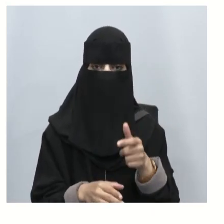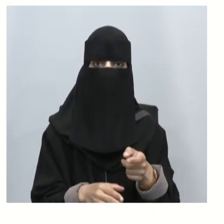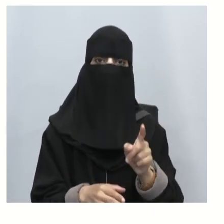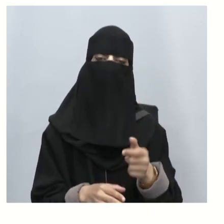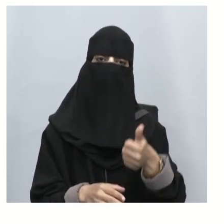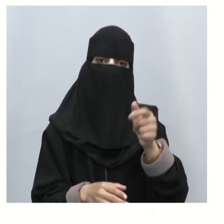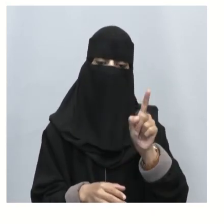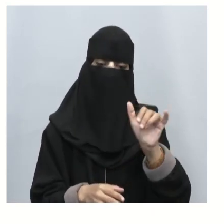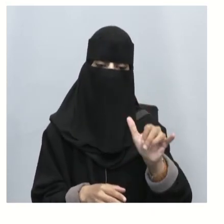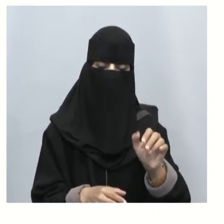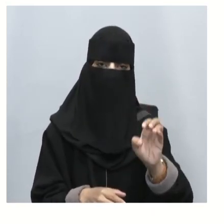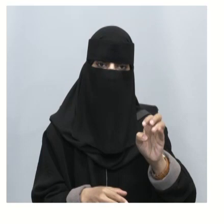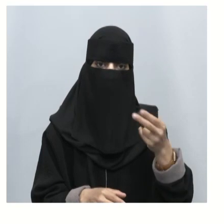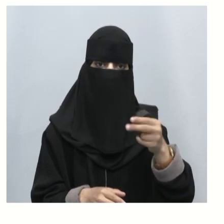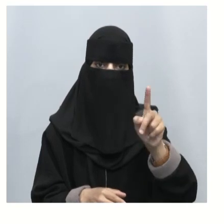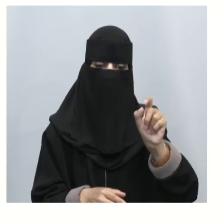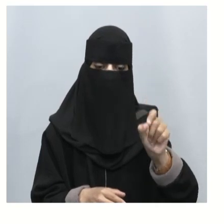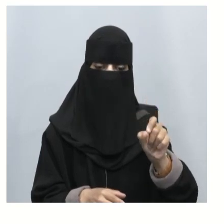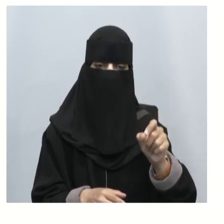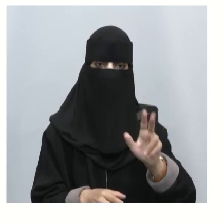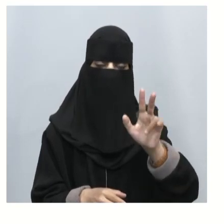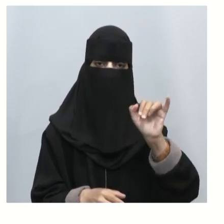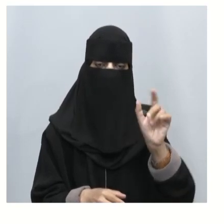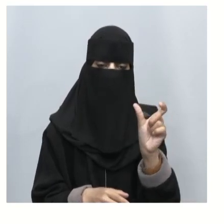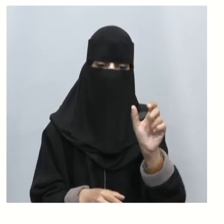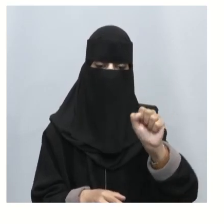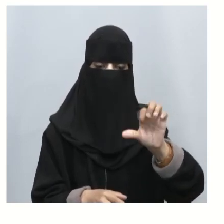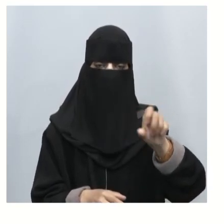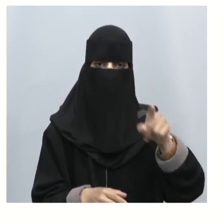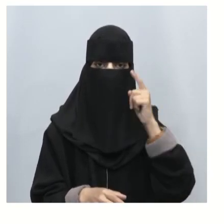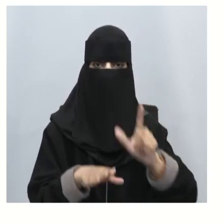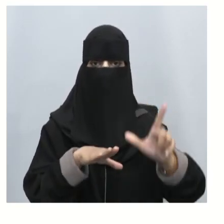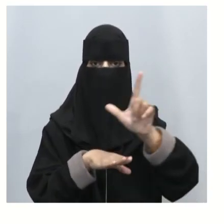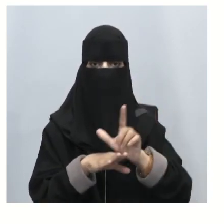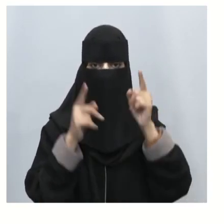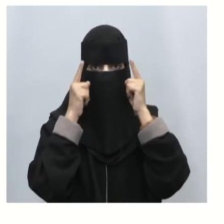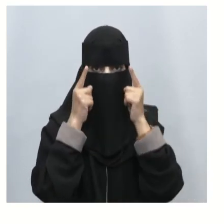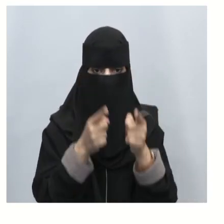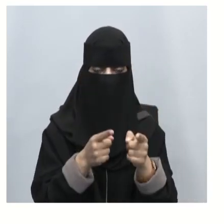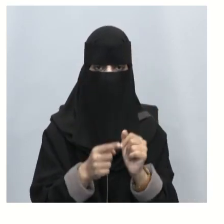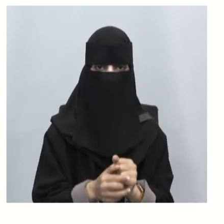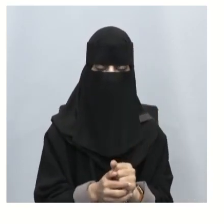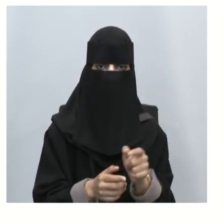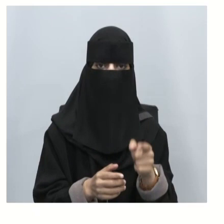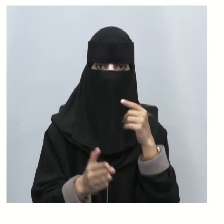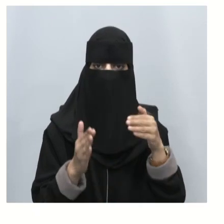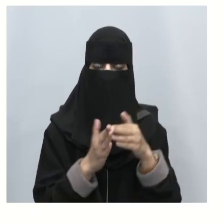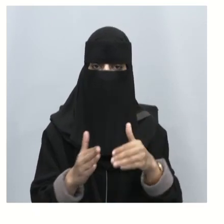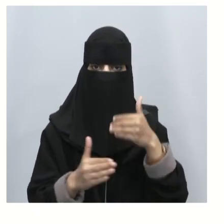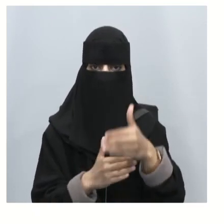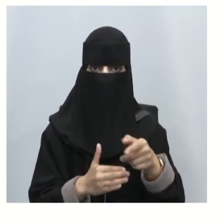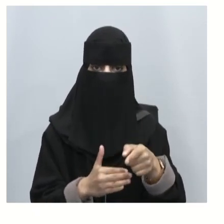جعفر المنصور حتى يصبح هو الخليفه الثاني من خلفاء الدوله العباسيه وهنا نستنتج